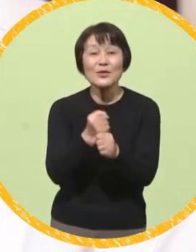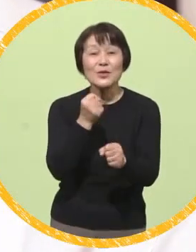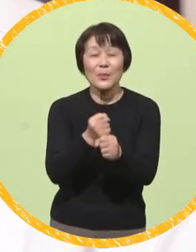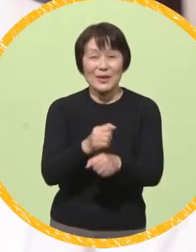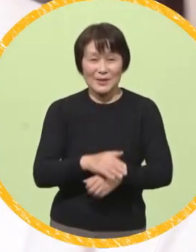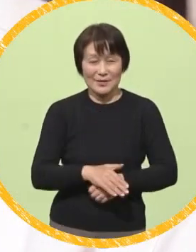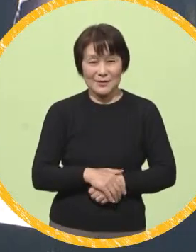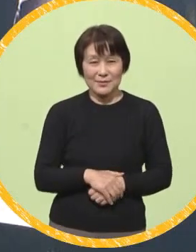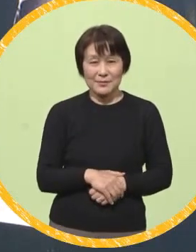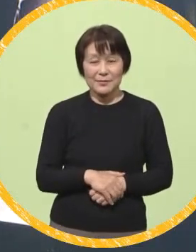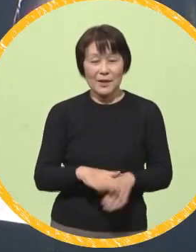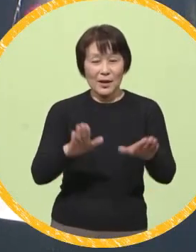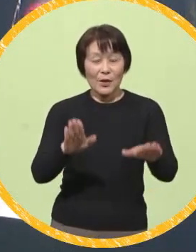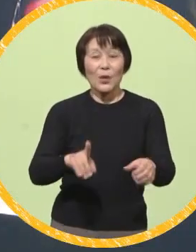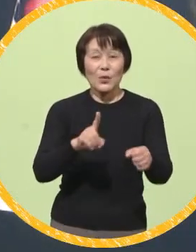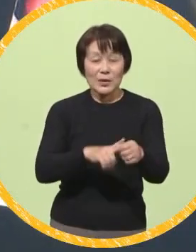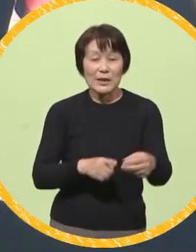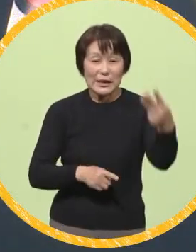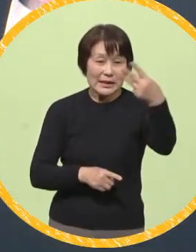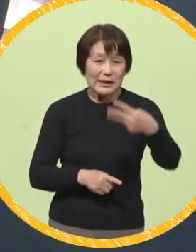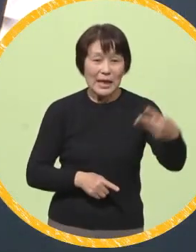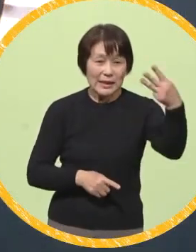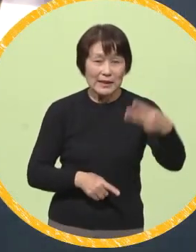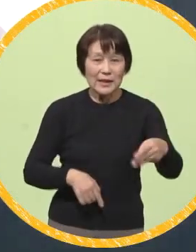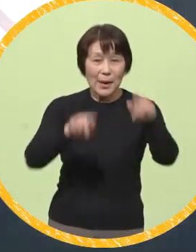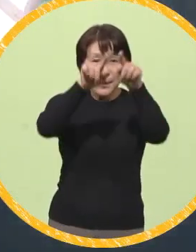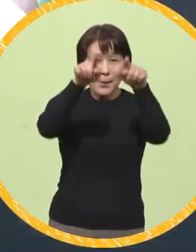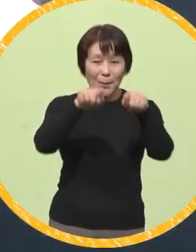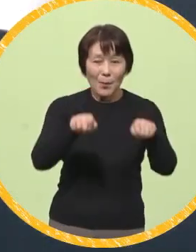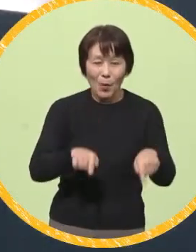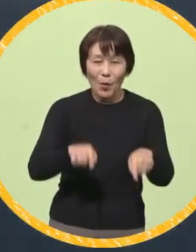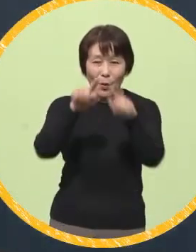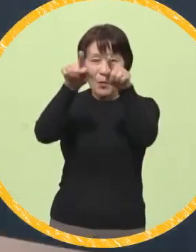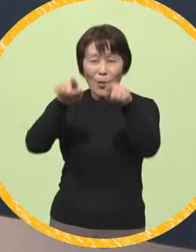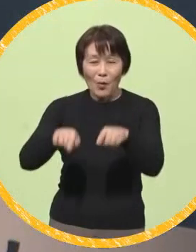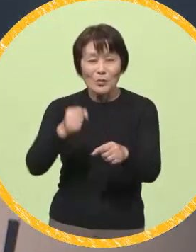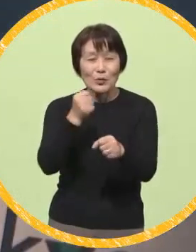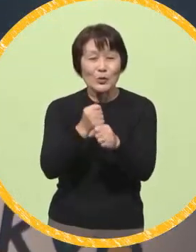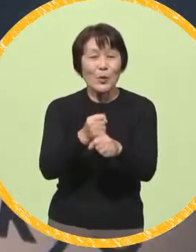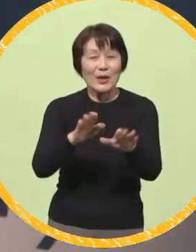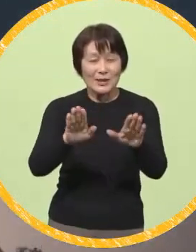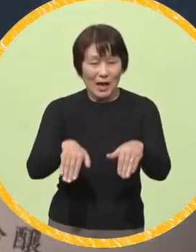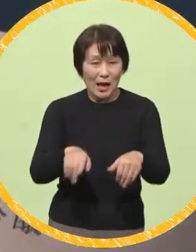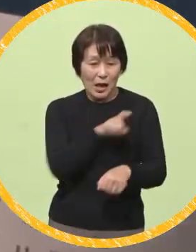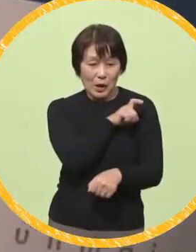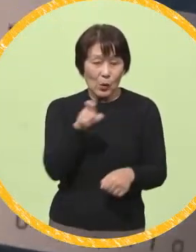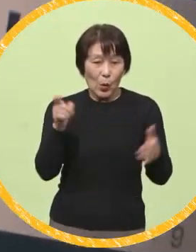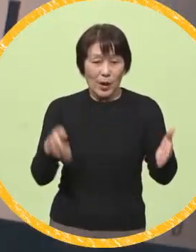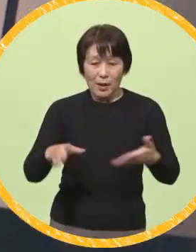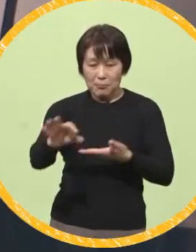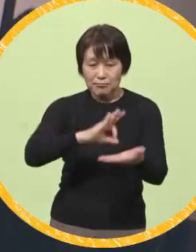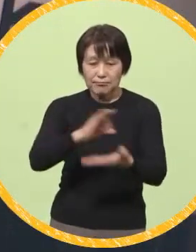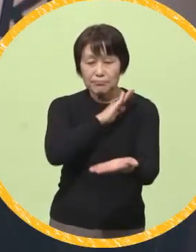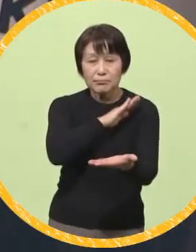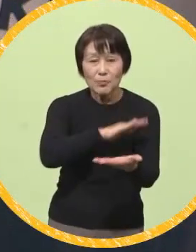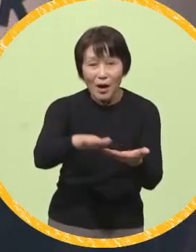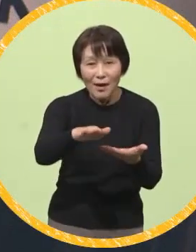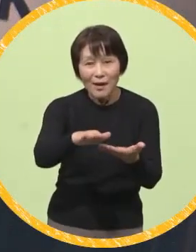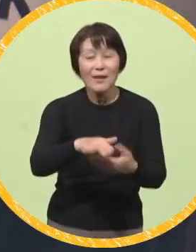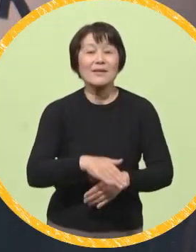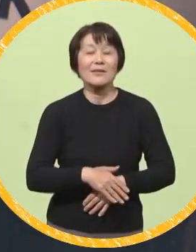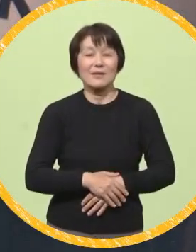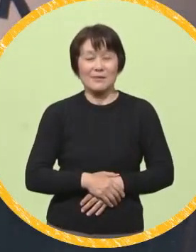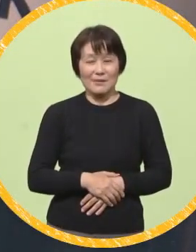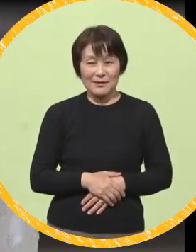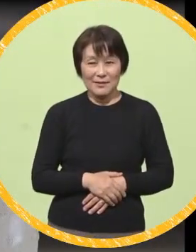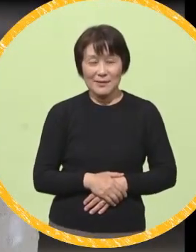い、今年は3000本、製造したんですけれども、はい、10日で完売になった商品に。 10日で3000